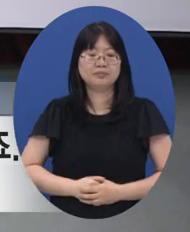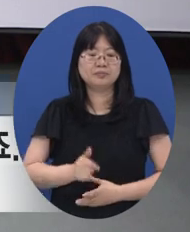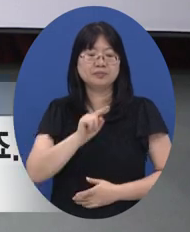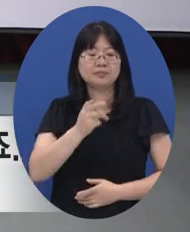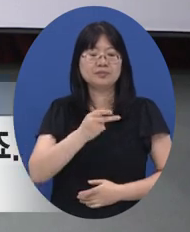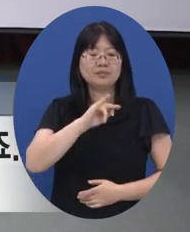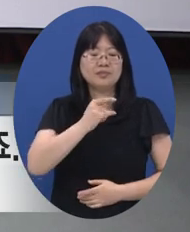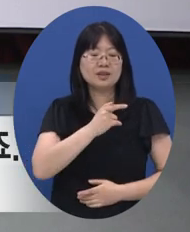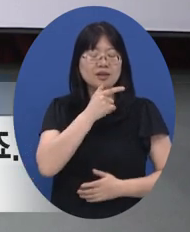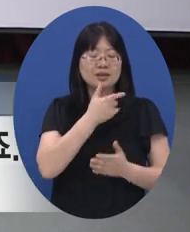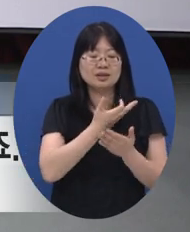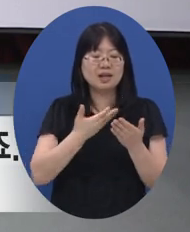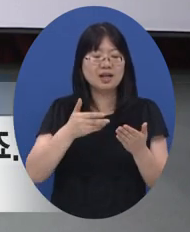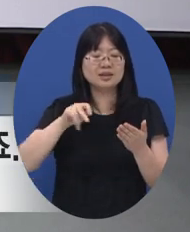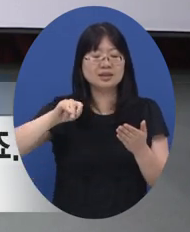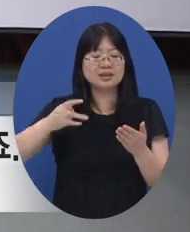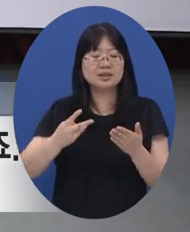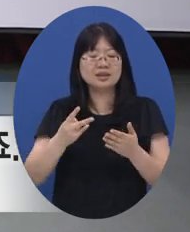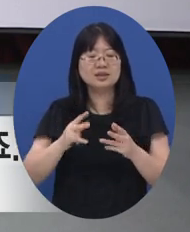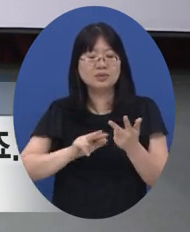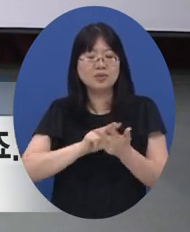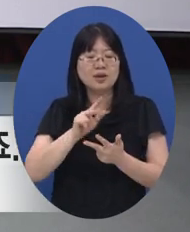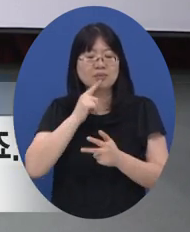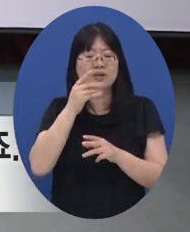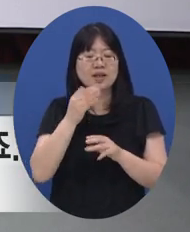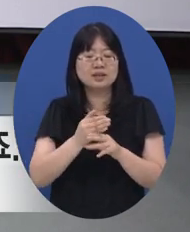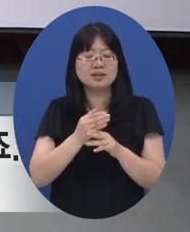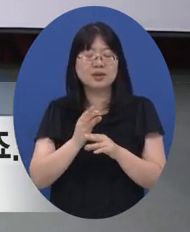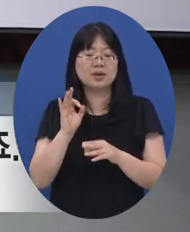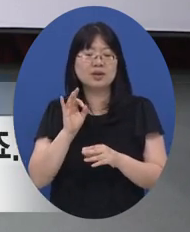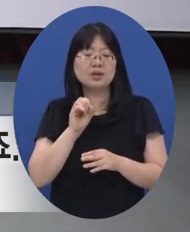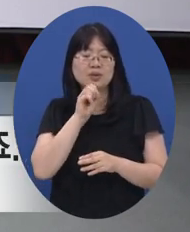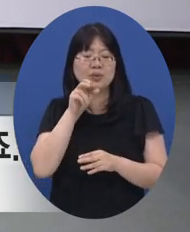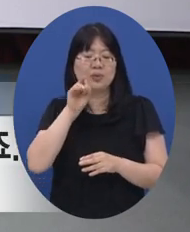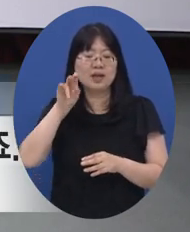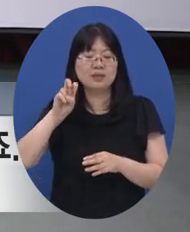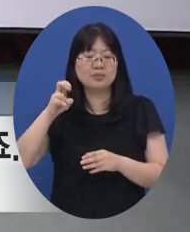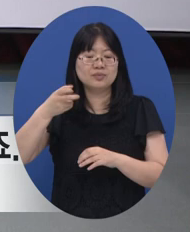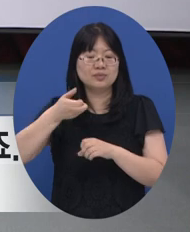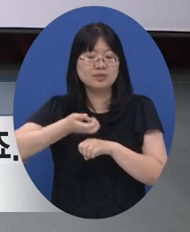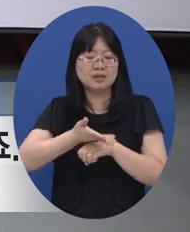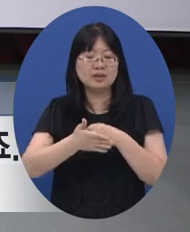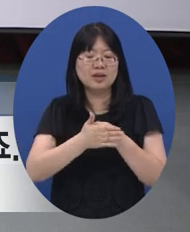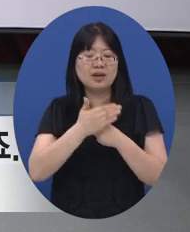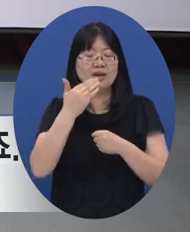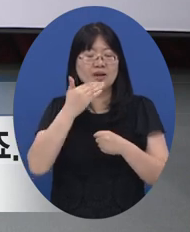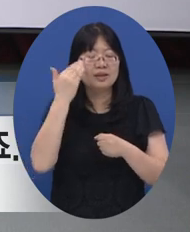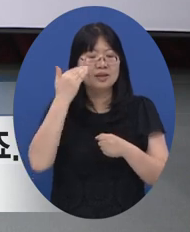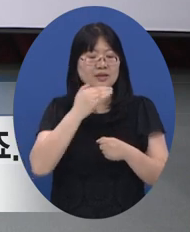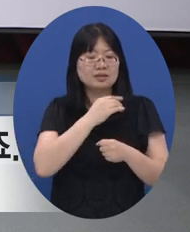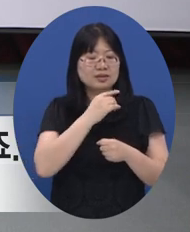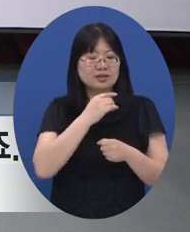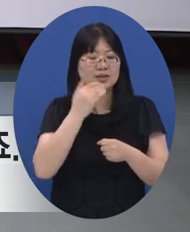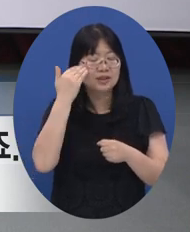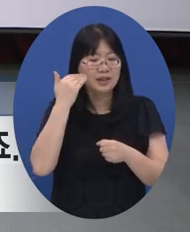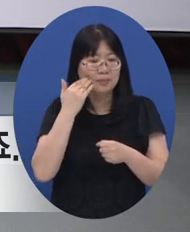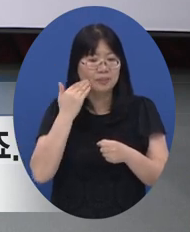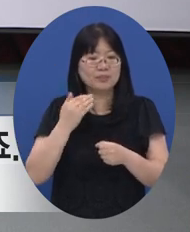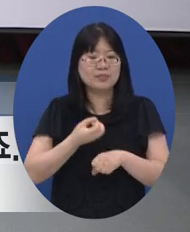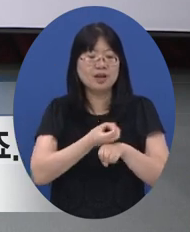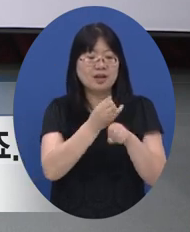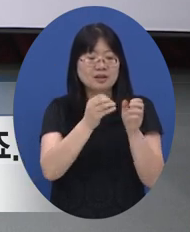한탄강 지질공원은 특이하게도 북한에서 용암이 흘러내려서 남쪽에 이제 전달이 된 것이죠. 남한 쪽만